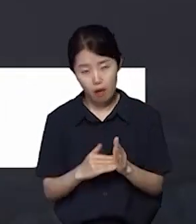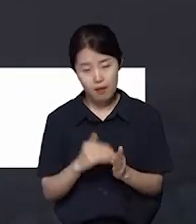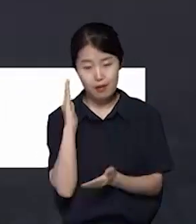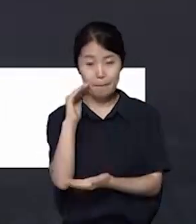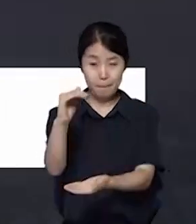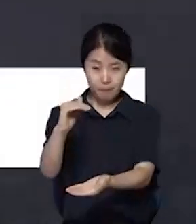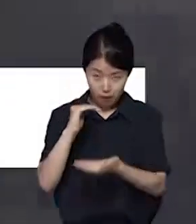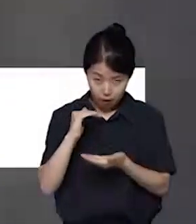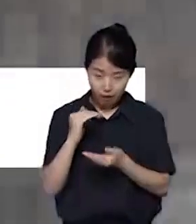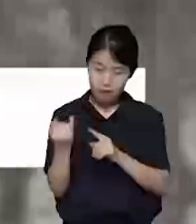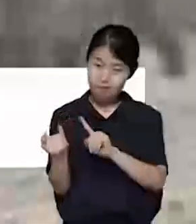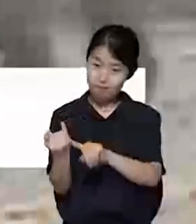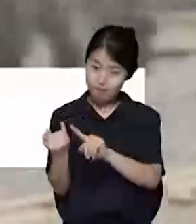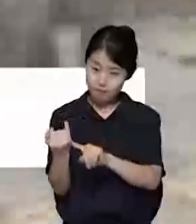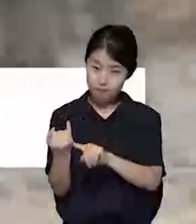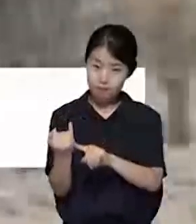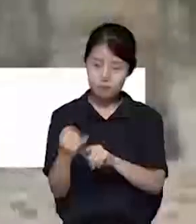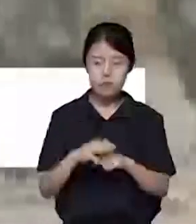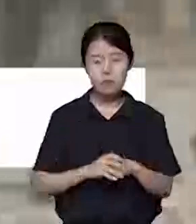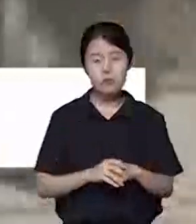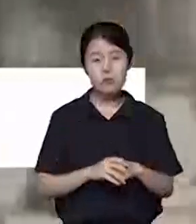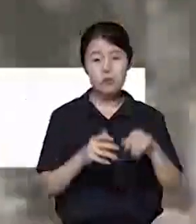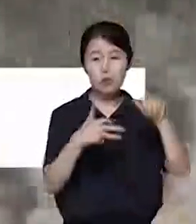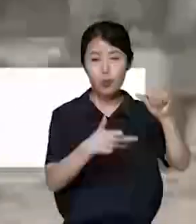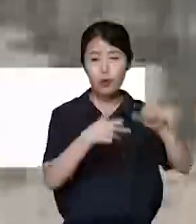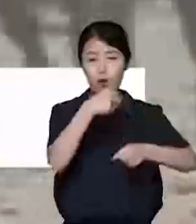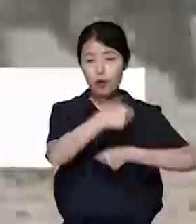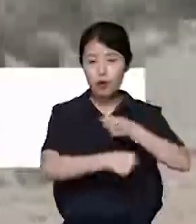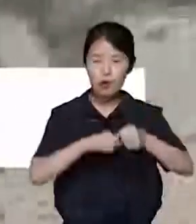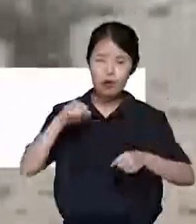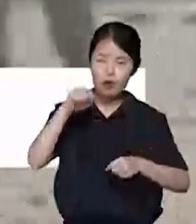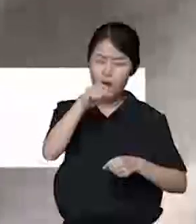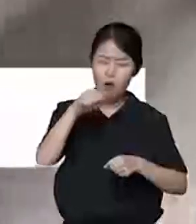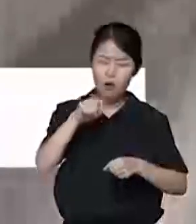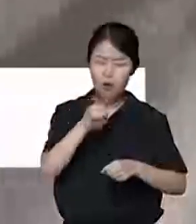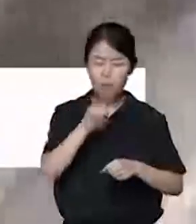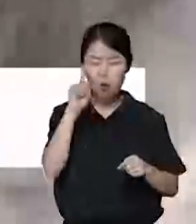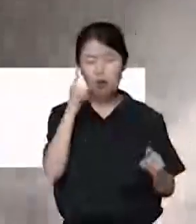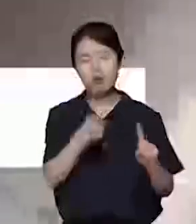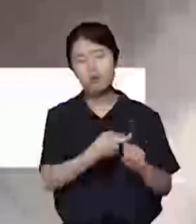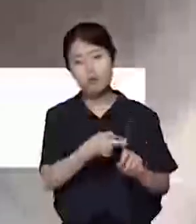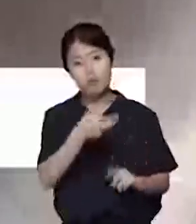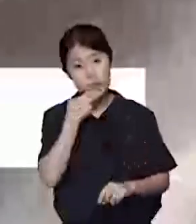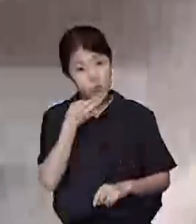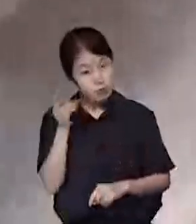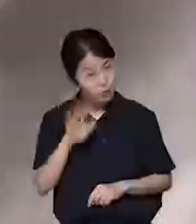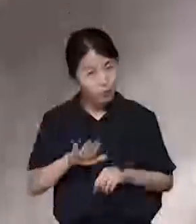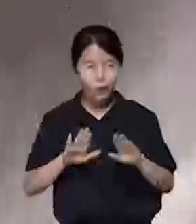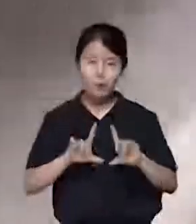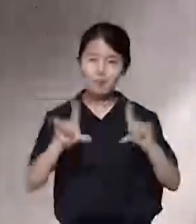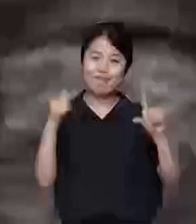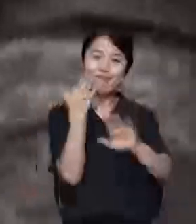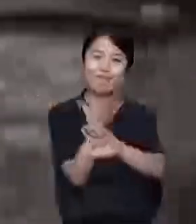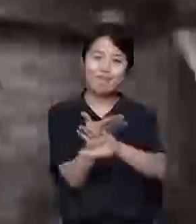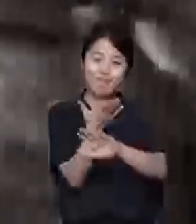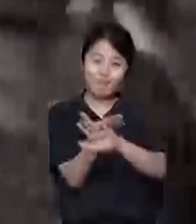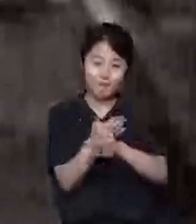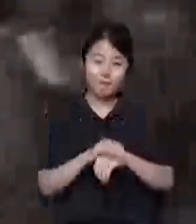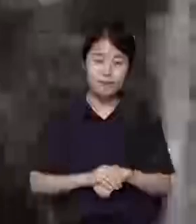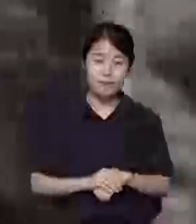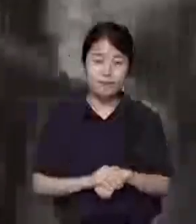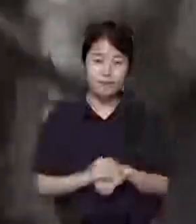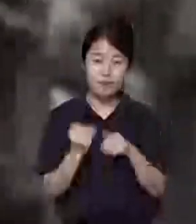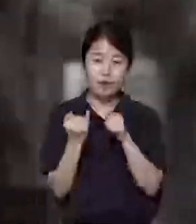그동안 5.18 민주화 운동이라면 들으려고도 알려고도 하지 않았지만 올해는 다릅니다. 5.18